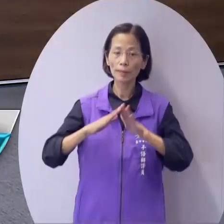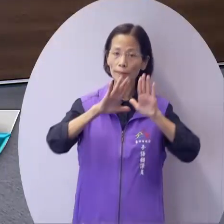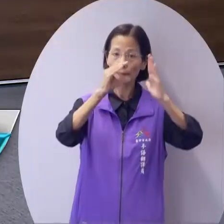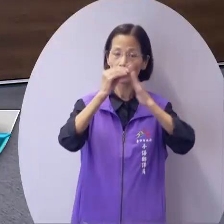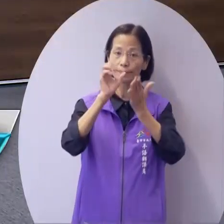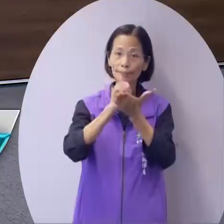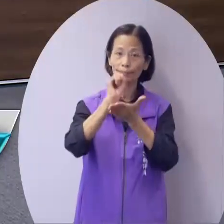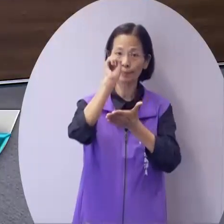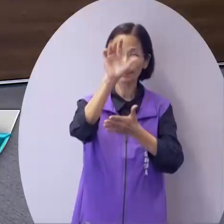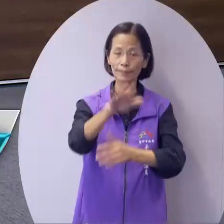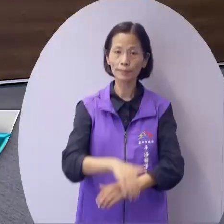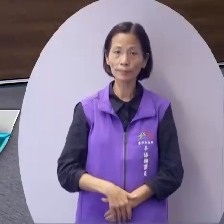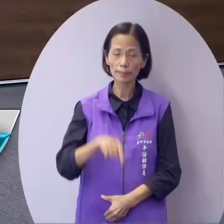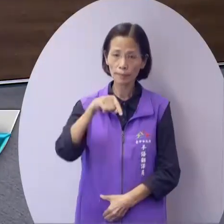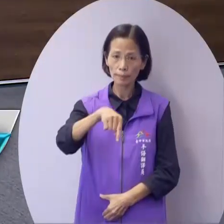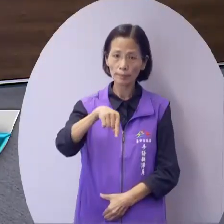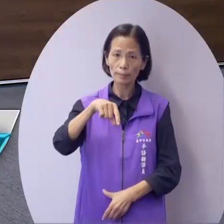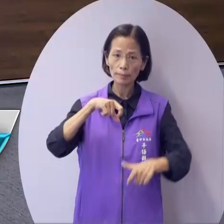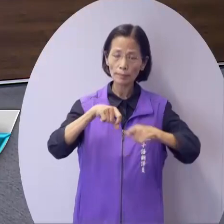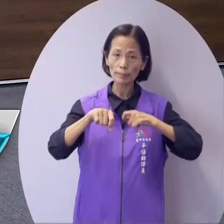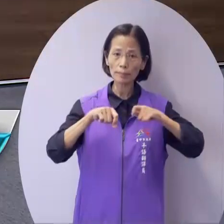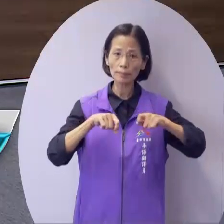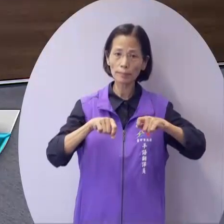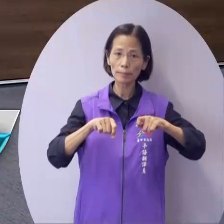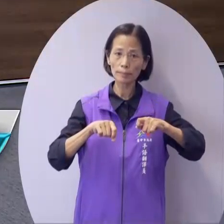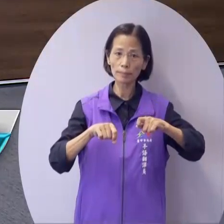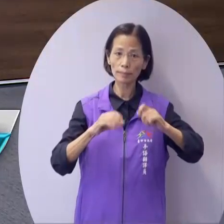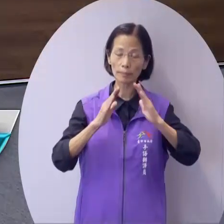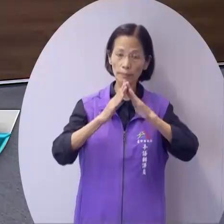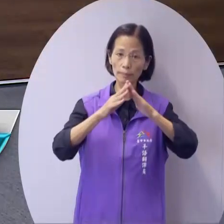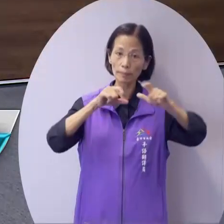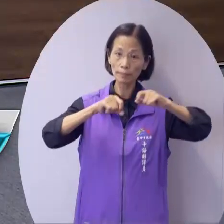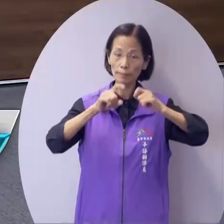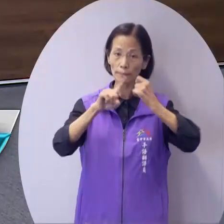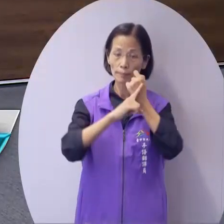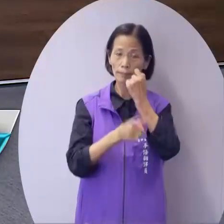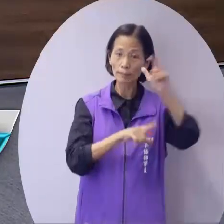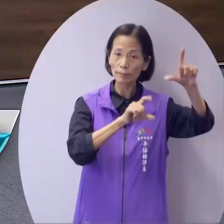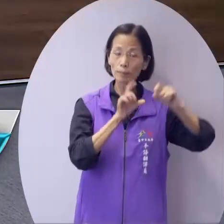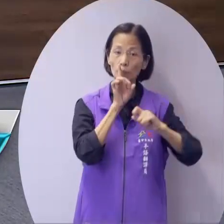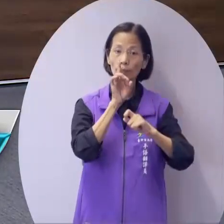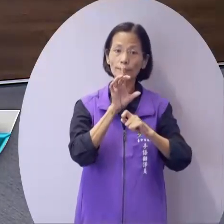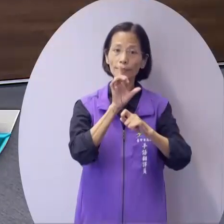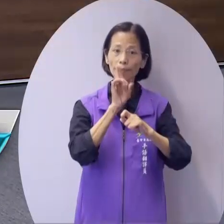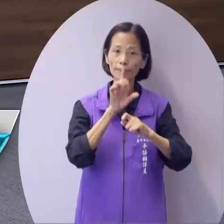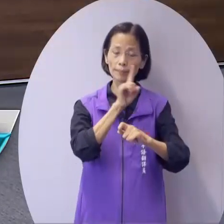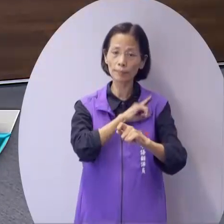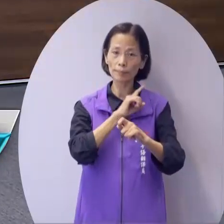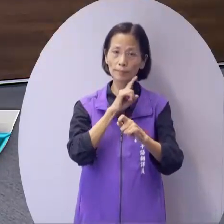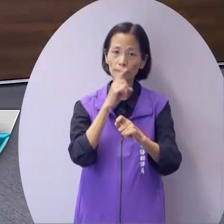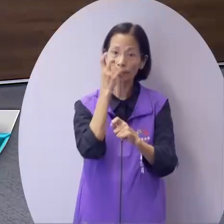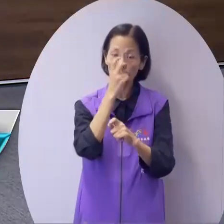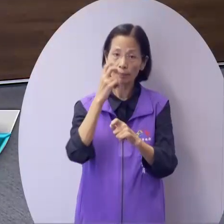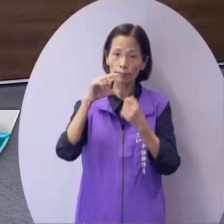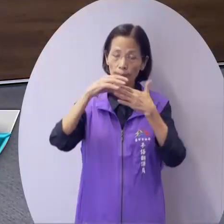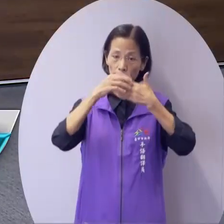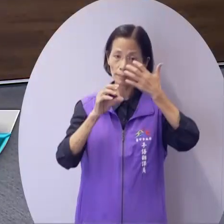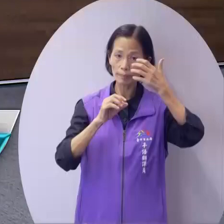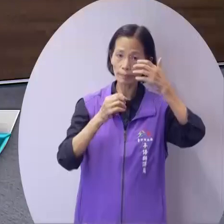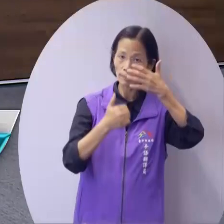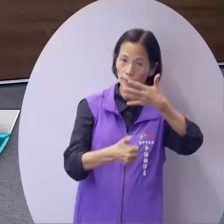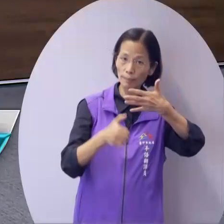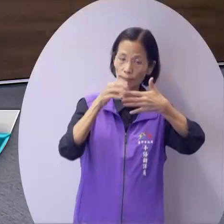告。本办法依照都市计划法台中市自治条例第五十